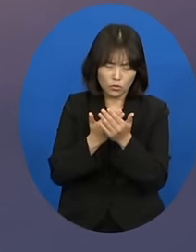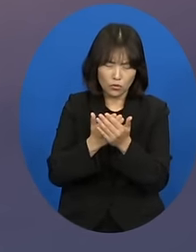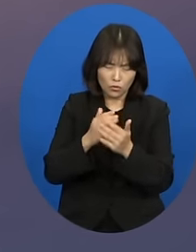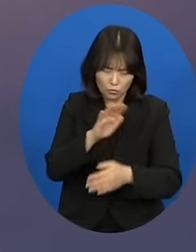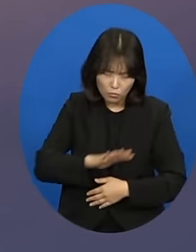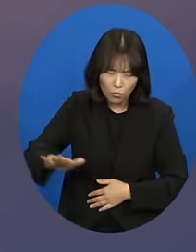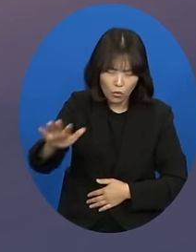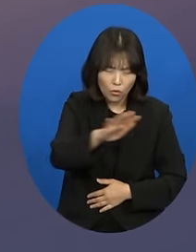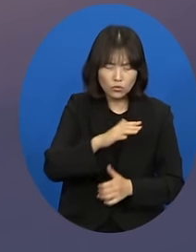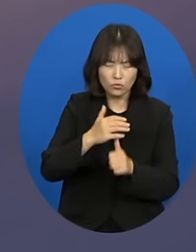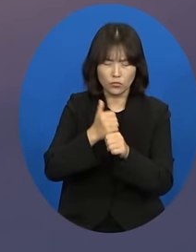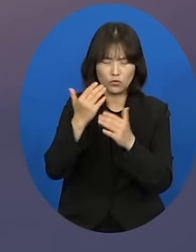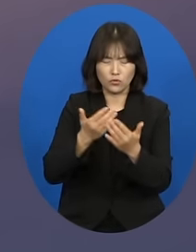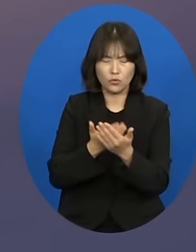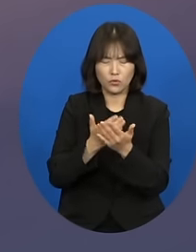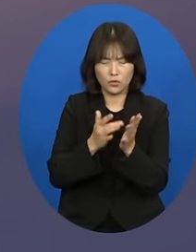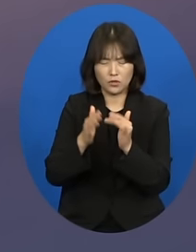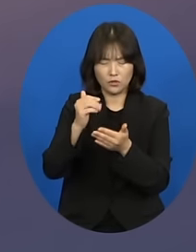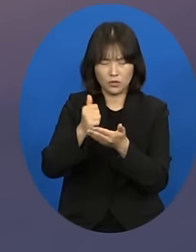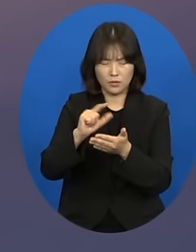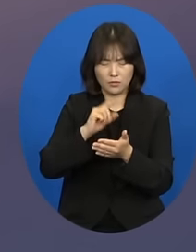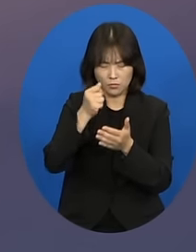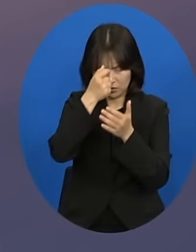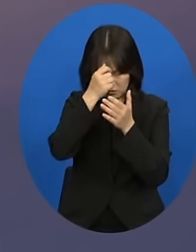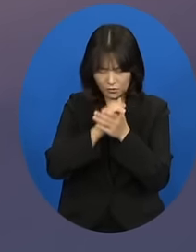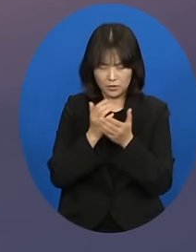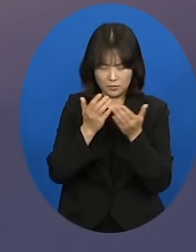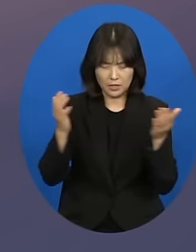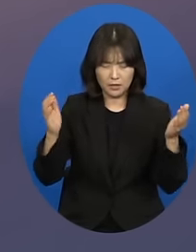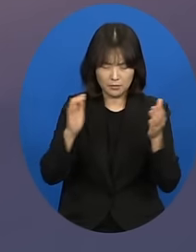주옵소서. 예수님 이름으로 기도합니다. 아멘.